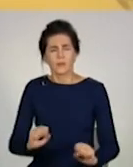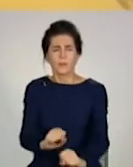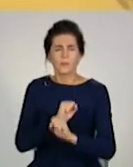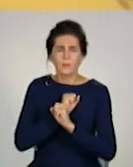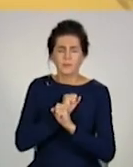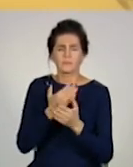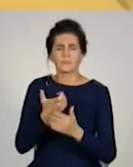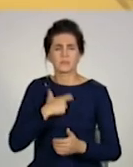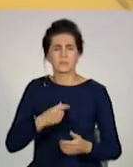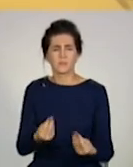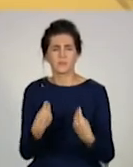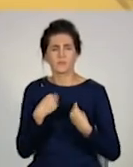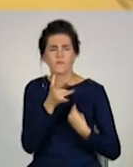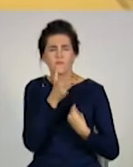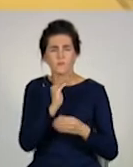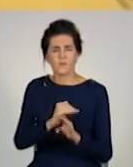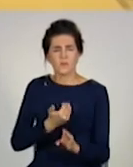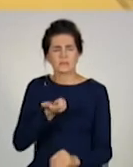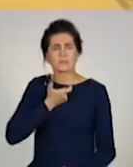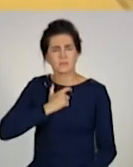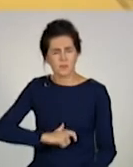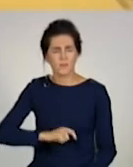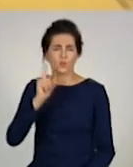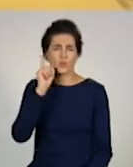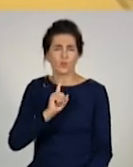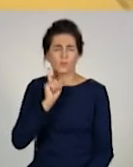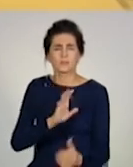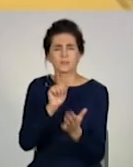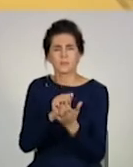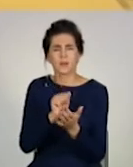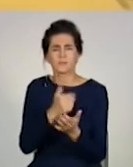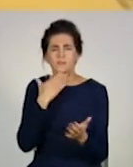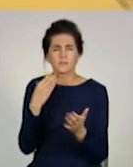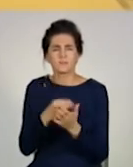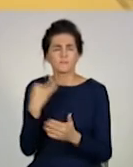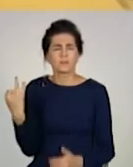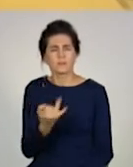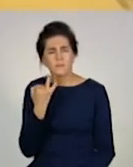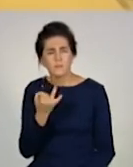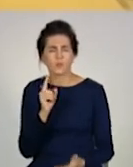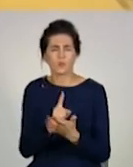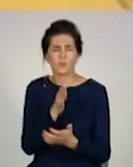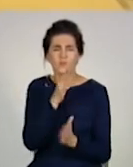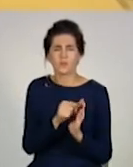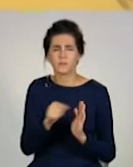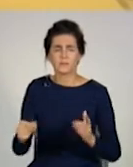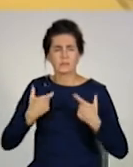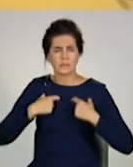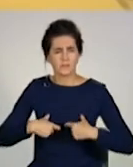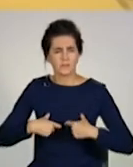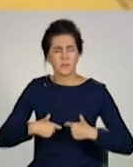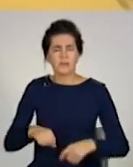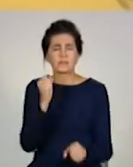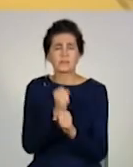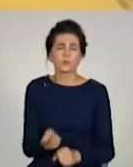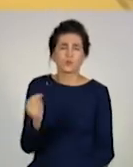себе какие-то часы для себя, когда вы можете заниматься каким-то хобби. То есть у вас должно быть какое-то время для себя. То есть делать